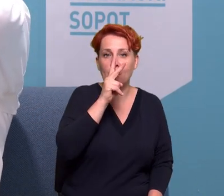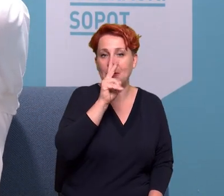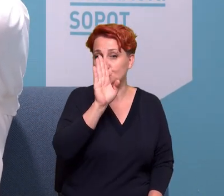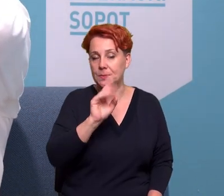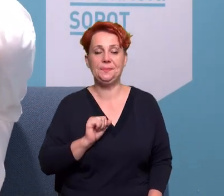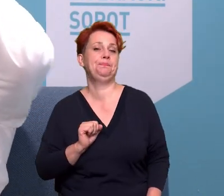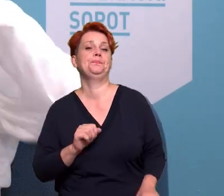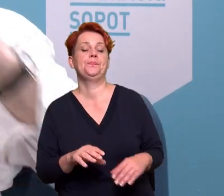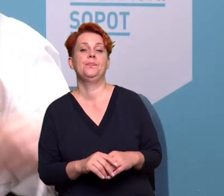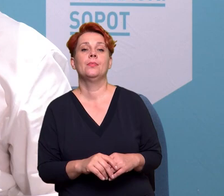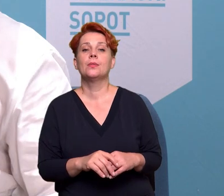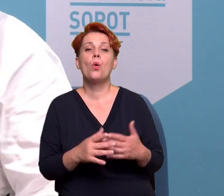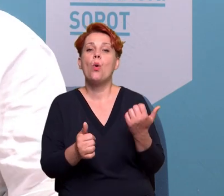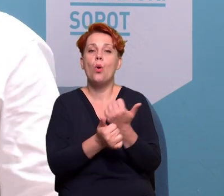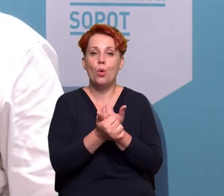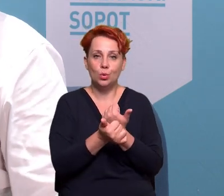jest, proszę państwa,